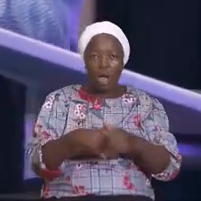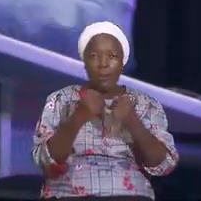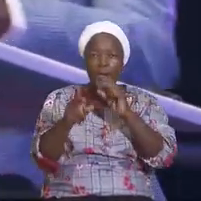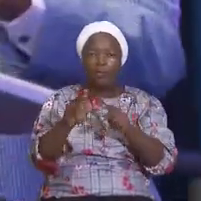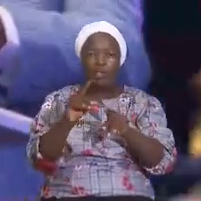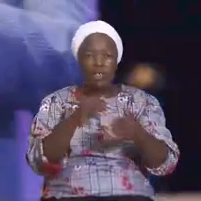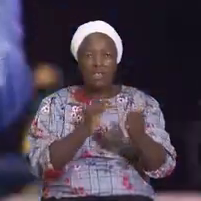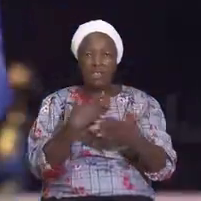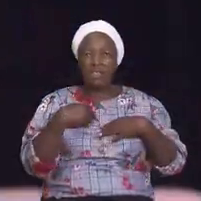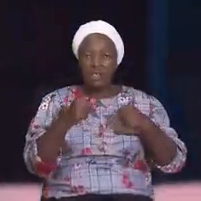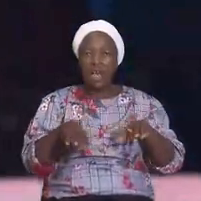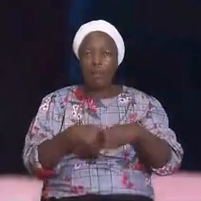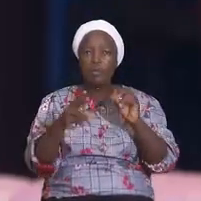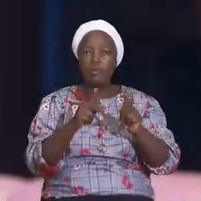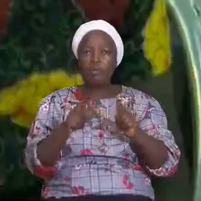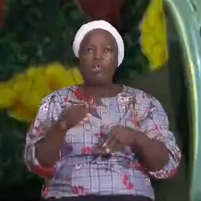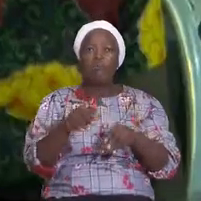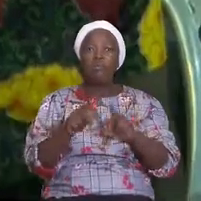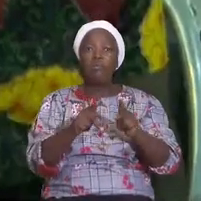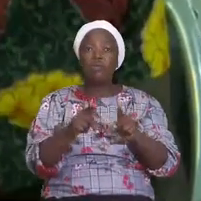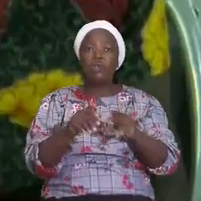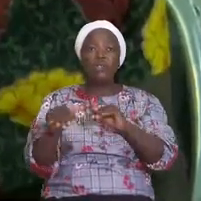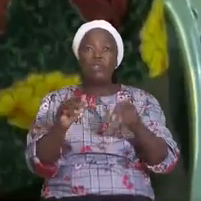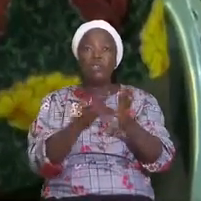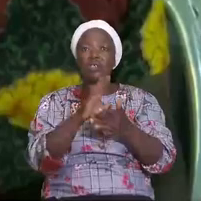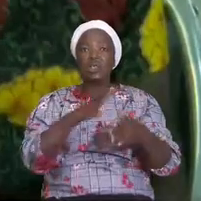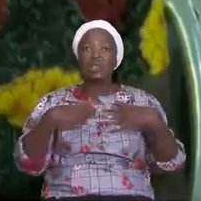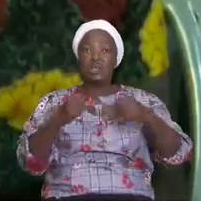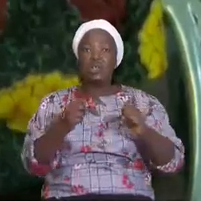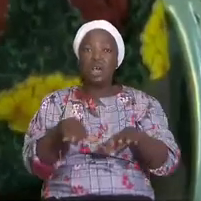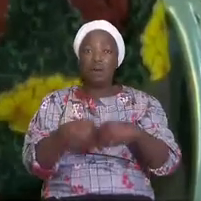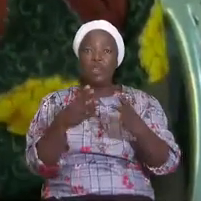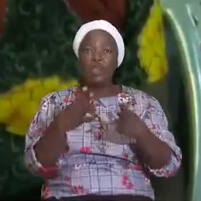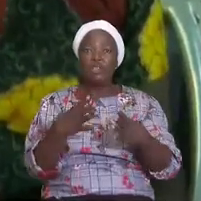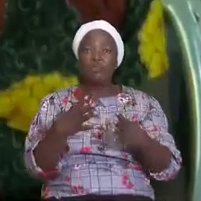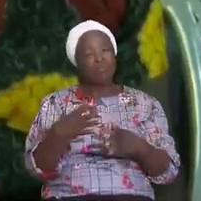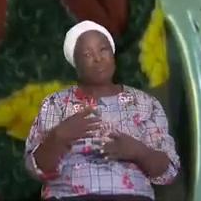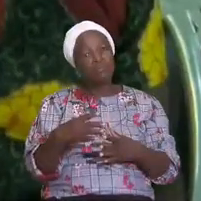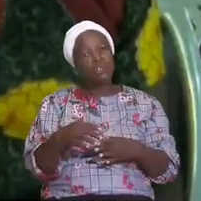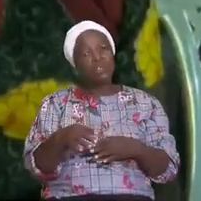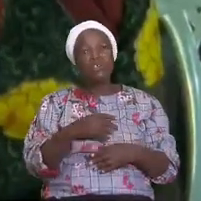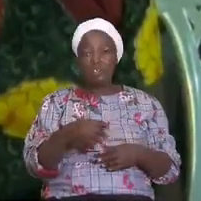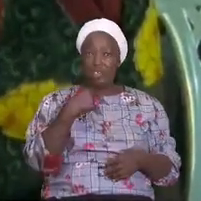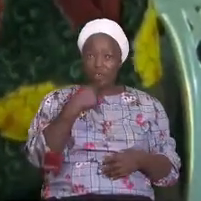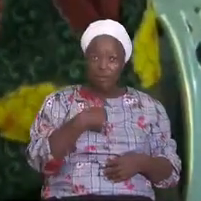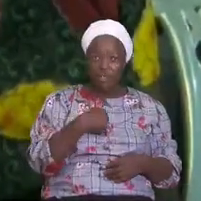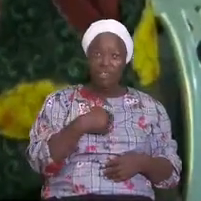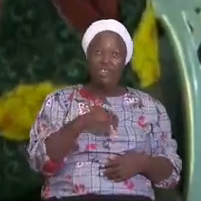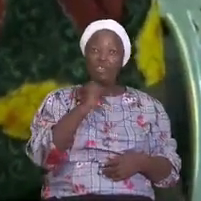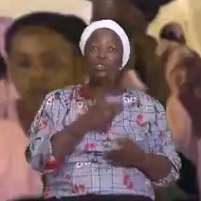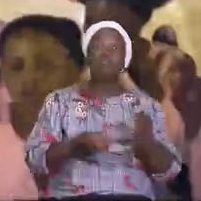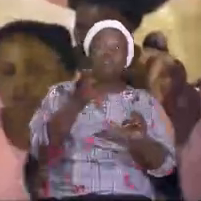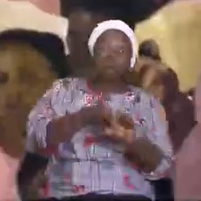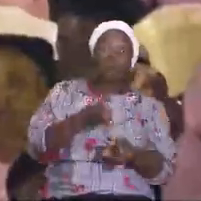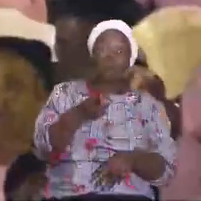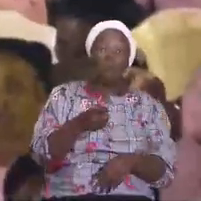Il allait partout faisant du bien, guérissant combien de personnes? Et guérissant combien de personnes?